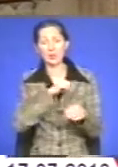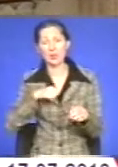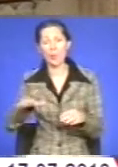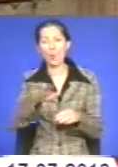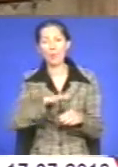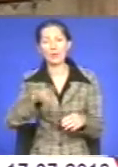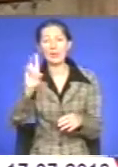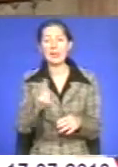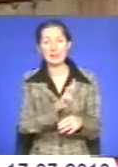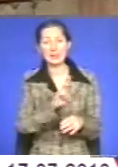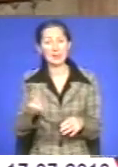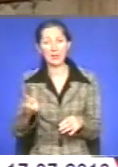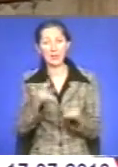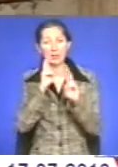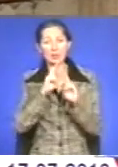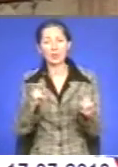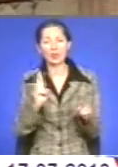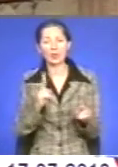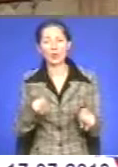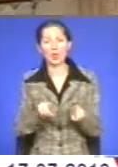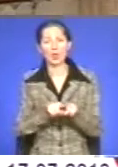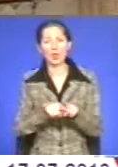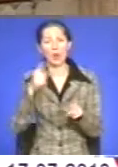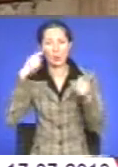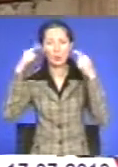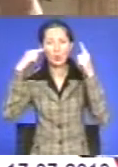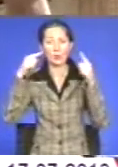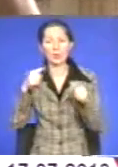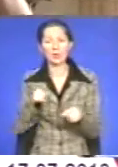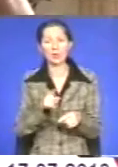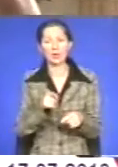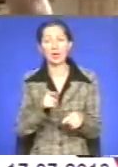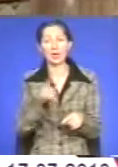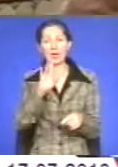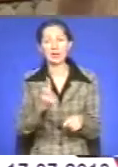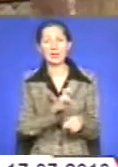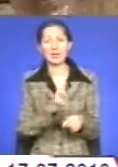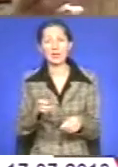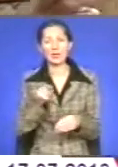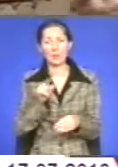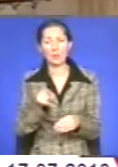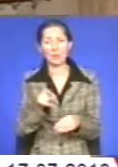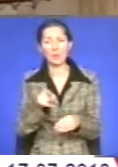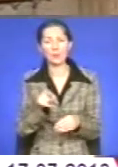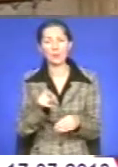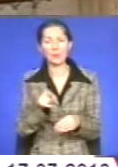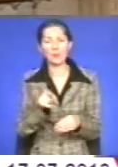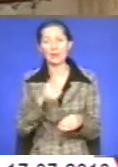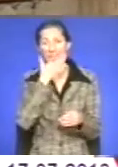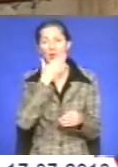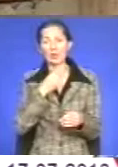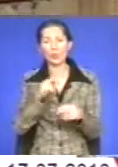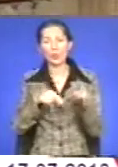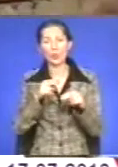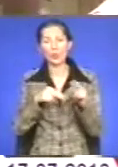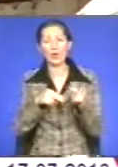церкви. То так само якесь, я не знаю, хто таке придумав. І тим більше, що церква там, церква така красиво